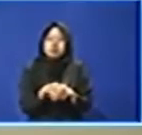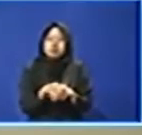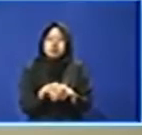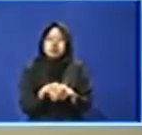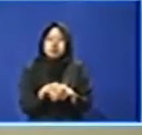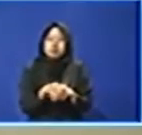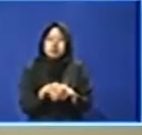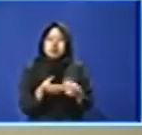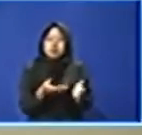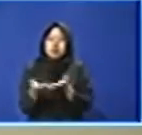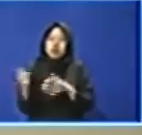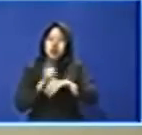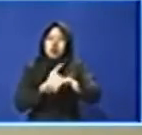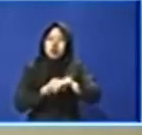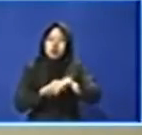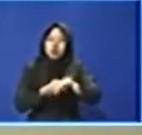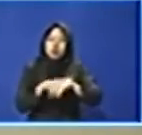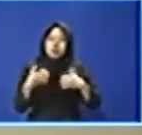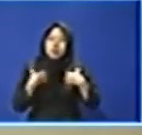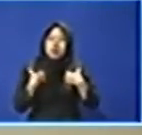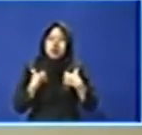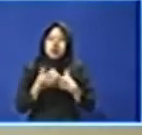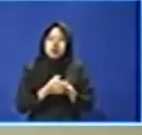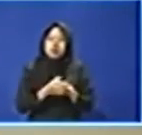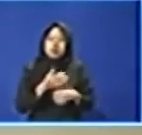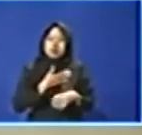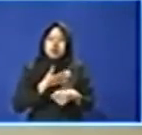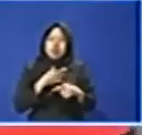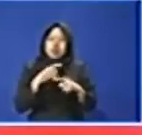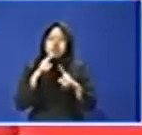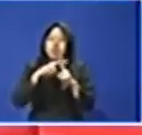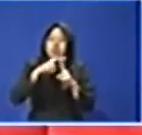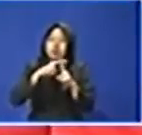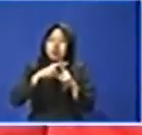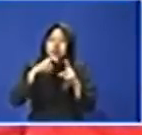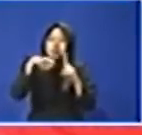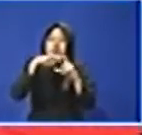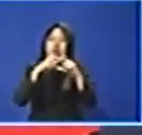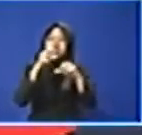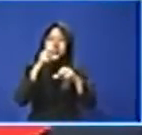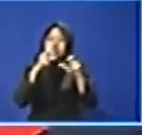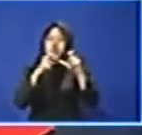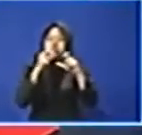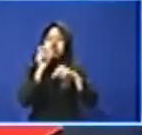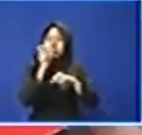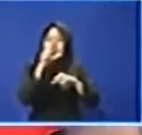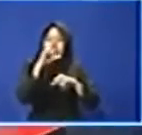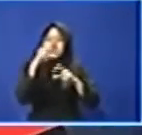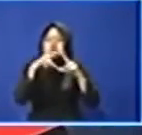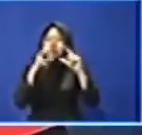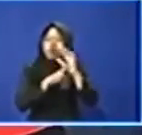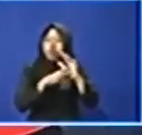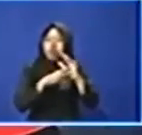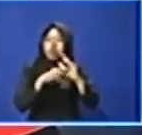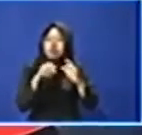baik waktunya masih ada urusan pohon-pohon kesucian yang dimaksud dengan pidato Bung Karno itu